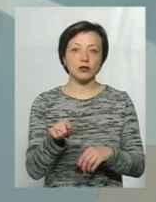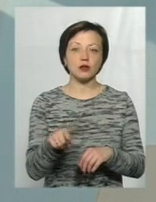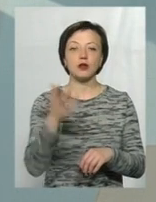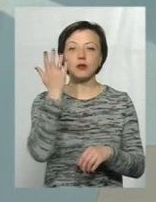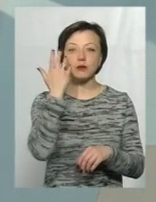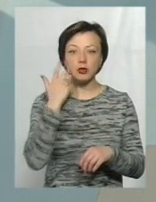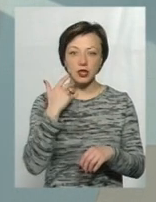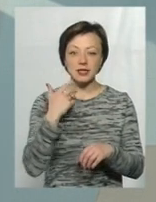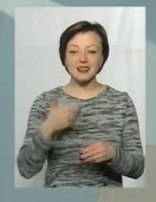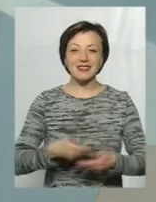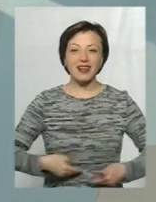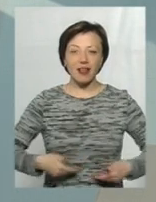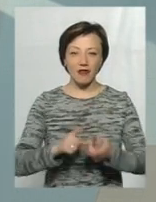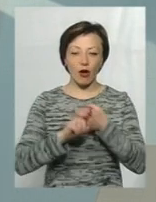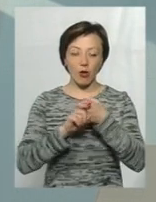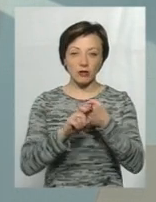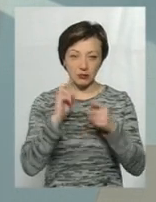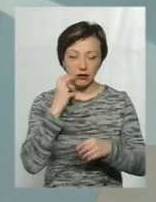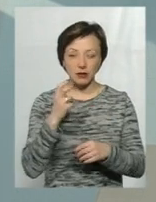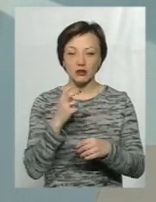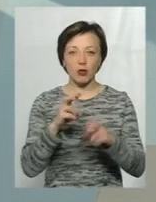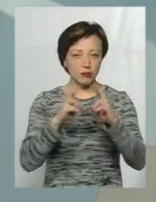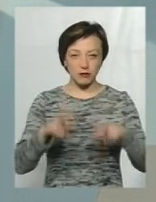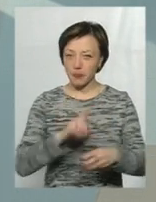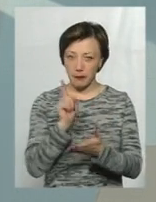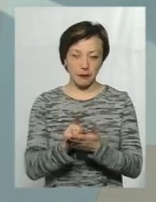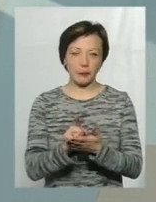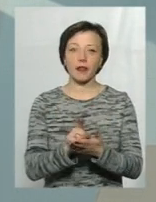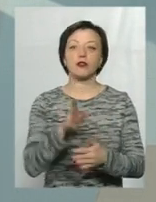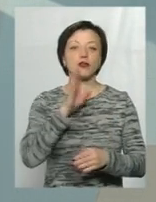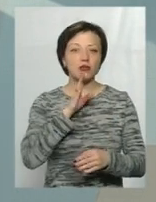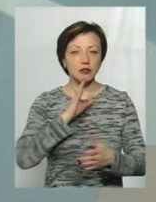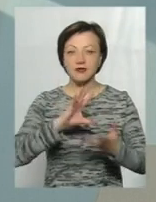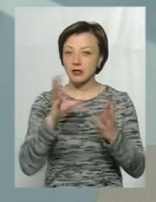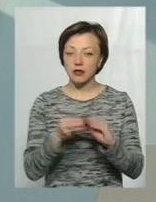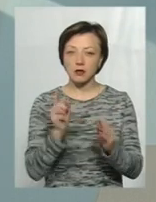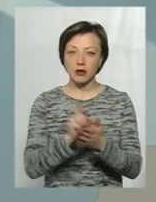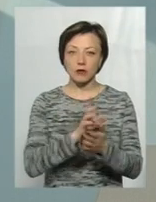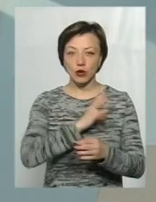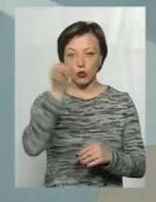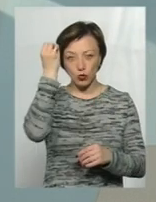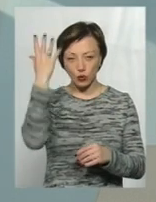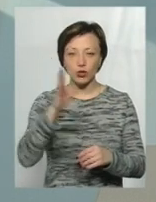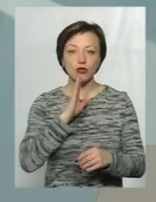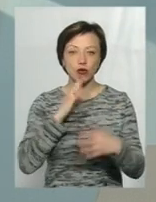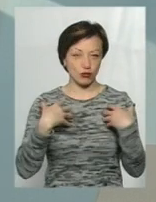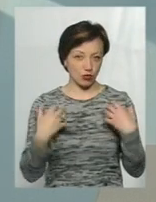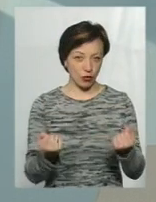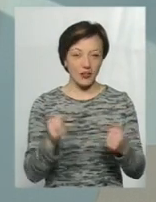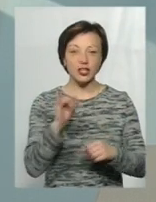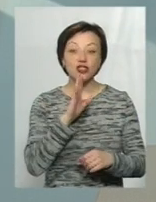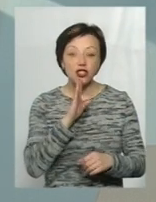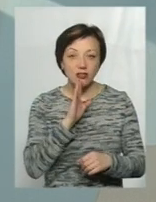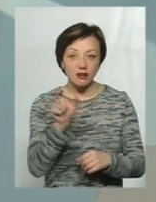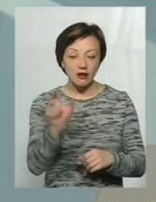статевих контактів. А згодом, звичайно, жінка взагалі має бути культура жіночого здоров'я. І жінка в